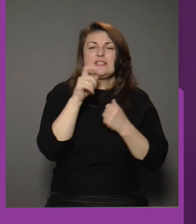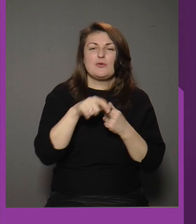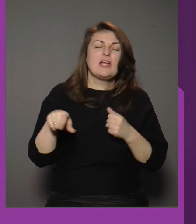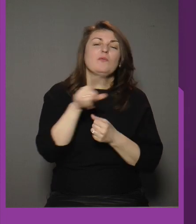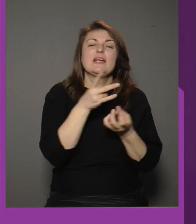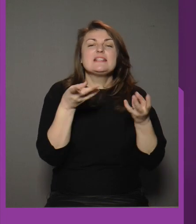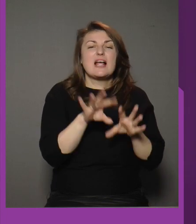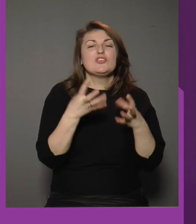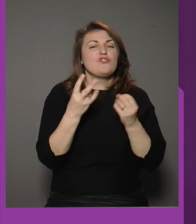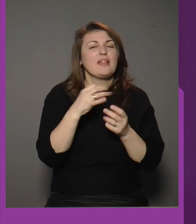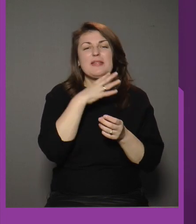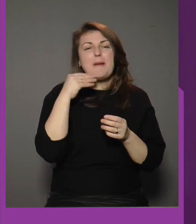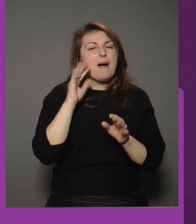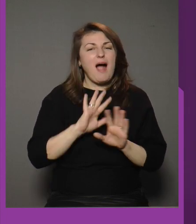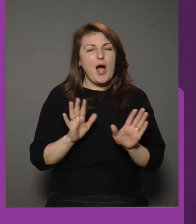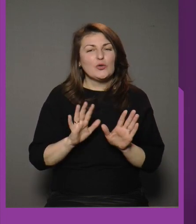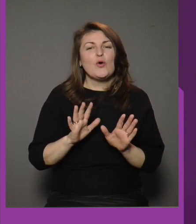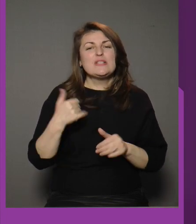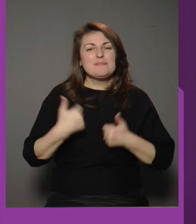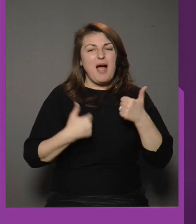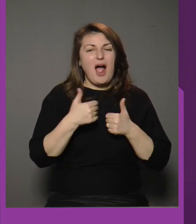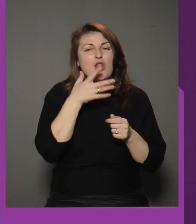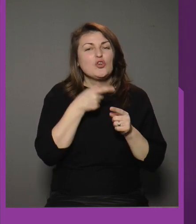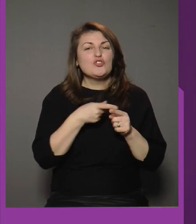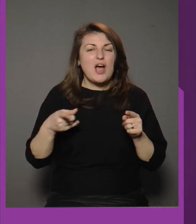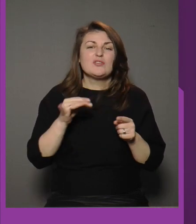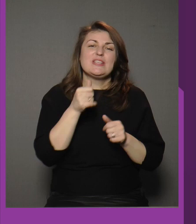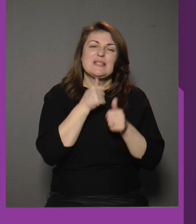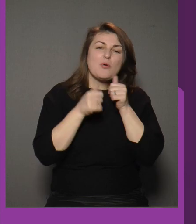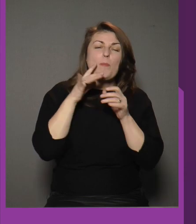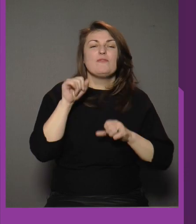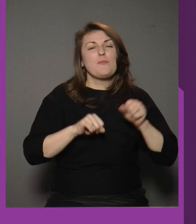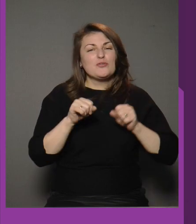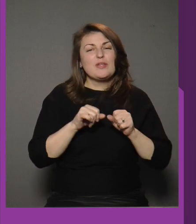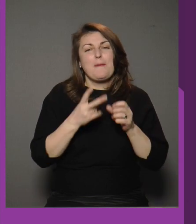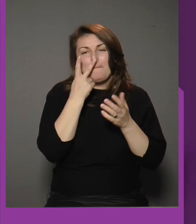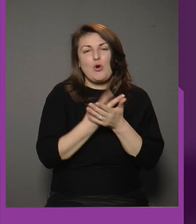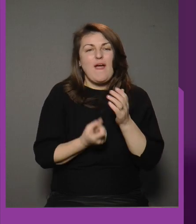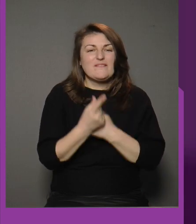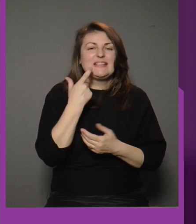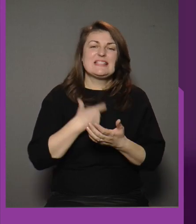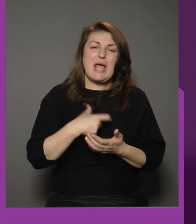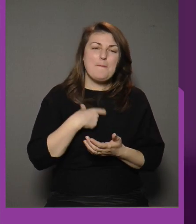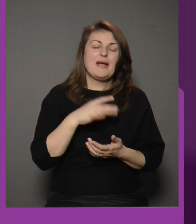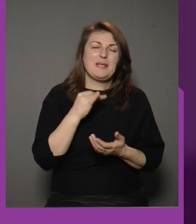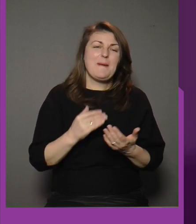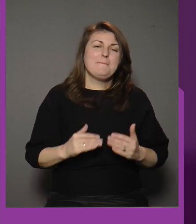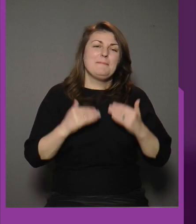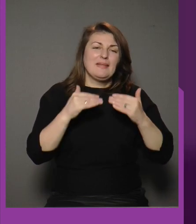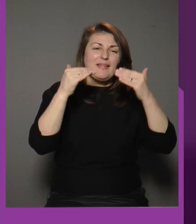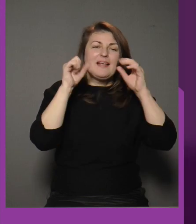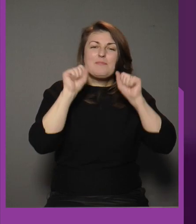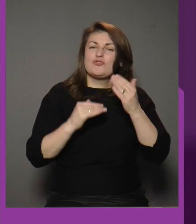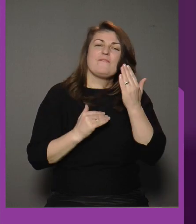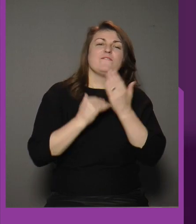залишається ще небагато змагального часу і спроб і можливостей проявити себе і піднятися якомога вище